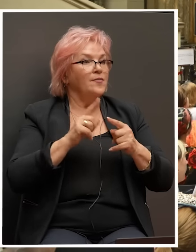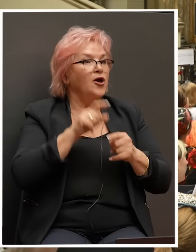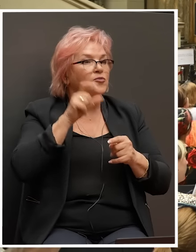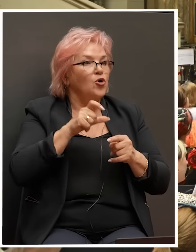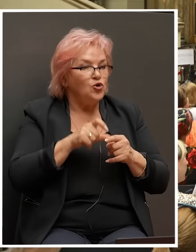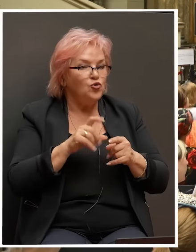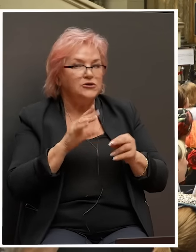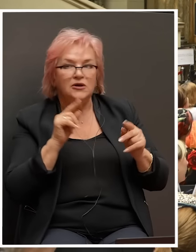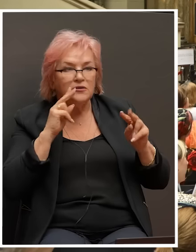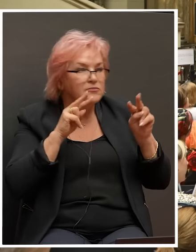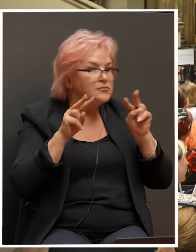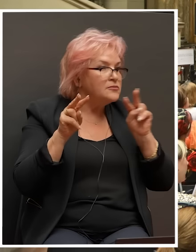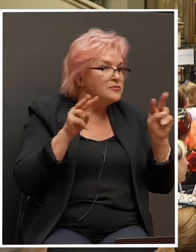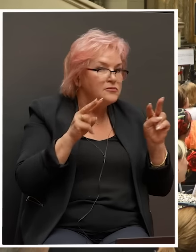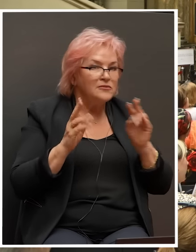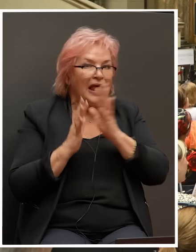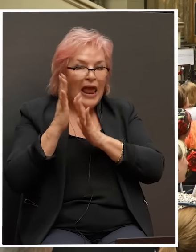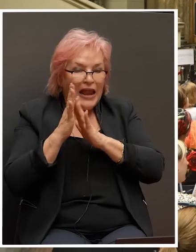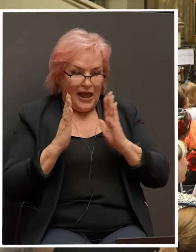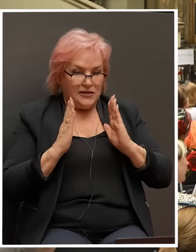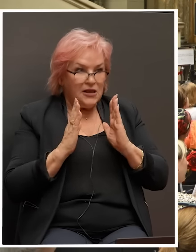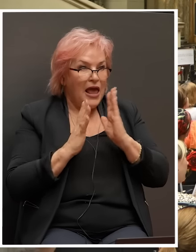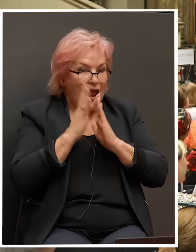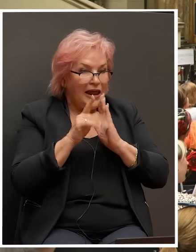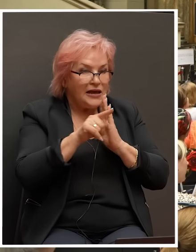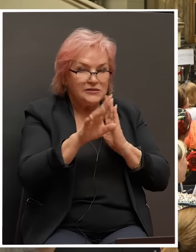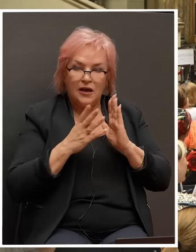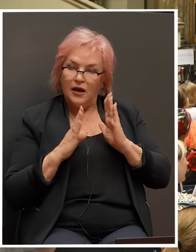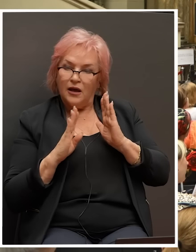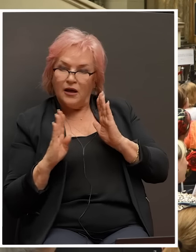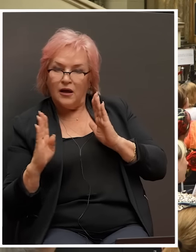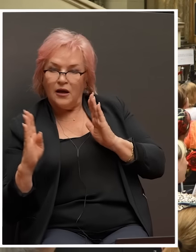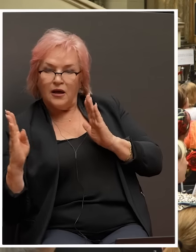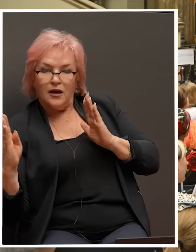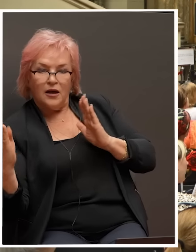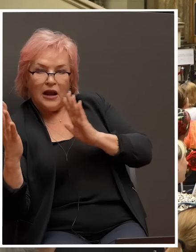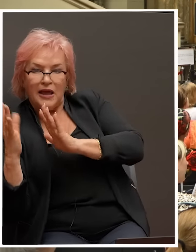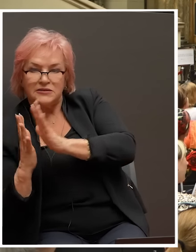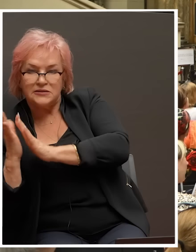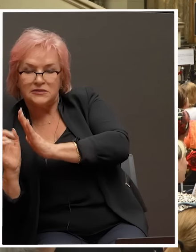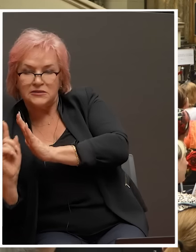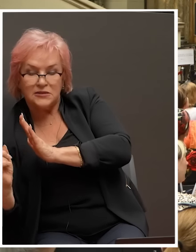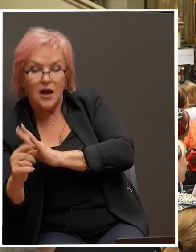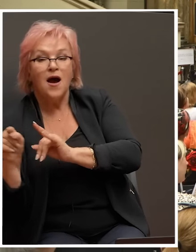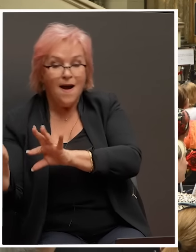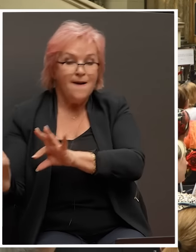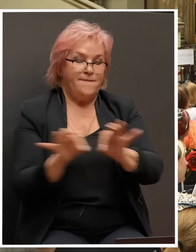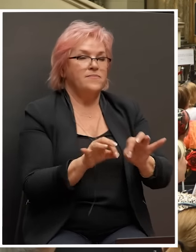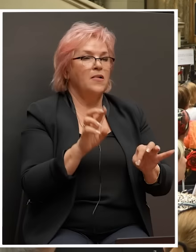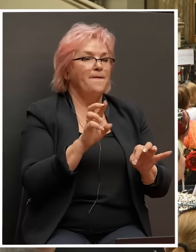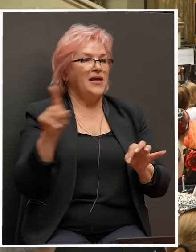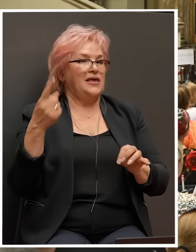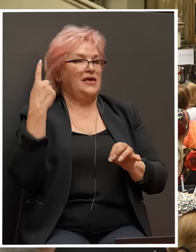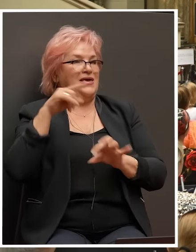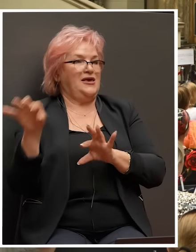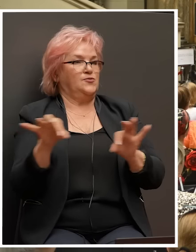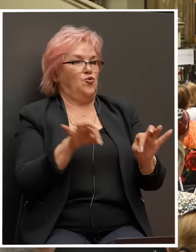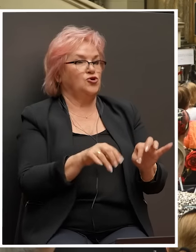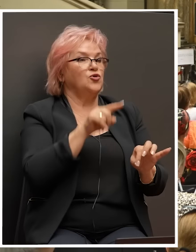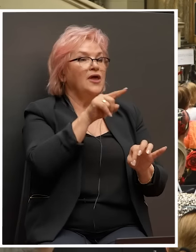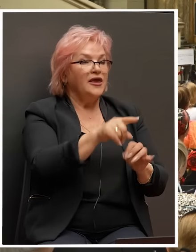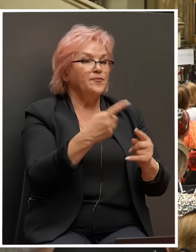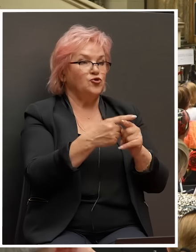люди, осматриваясь, идут вдоль кромки леса, как правило, идут по правой руке. И это используют Бернини. Вы